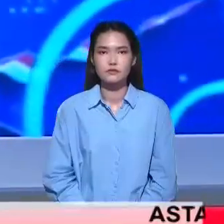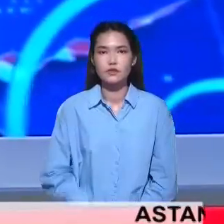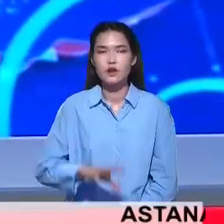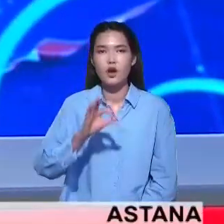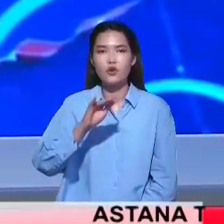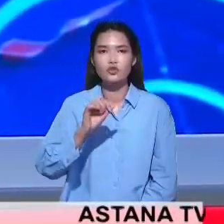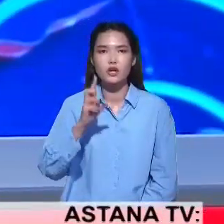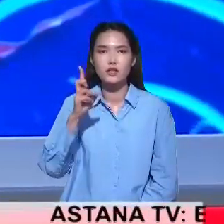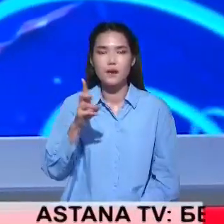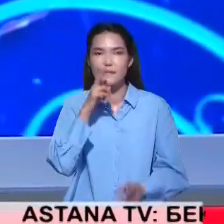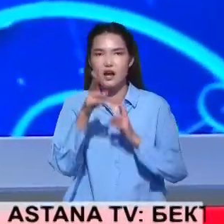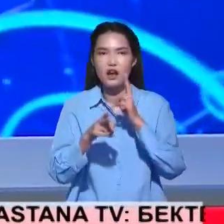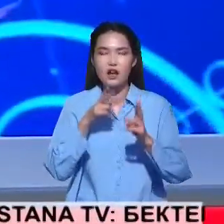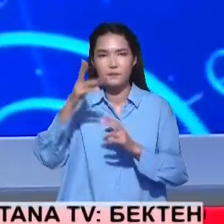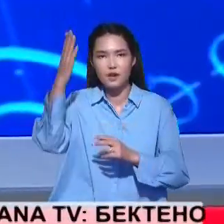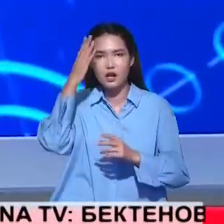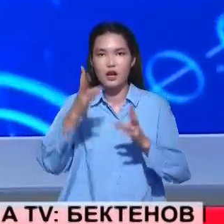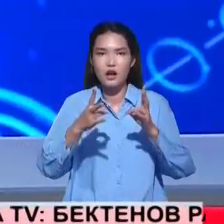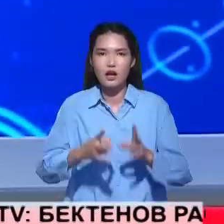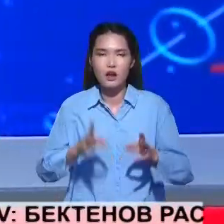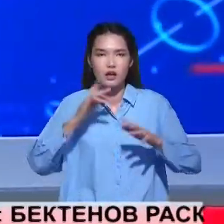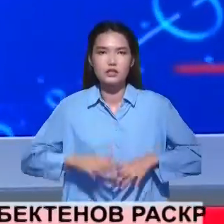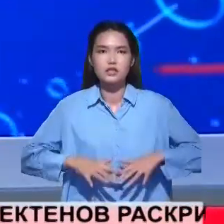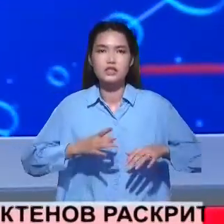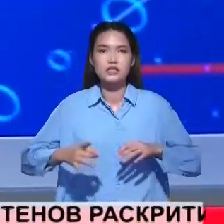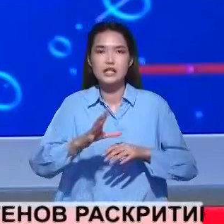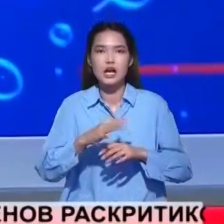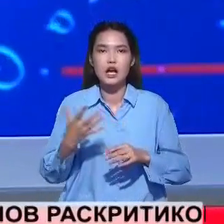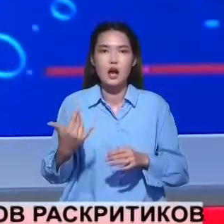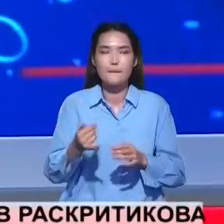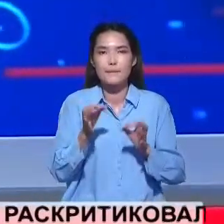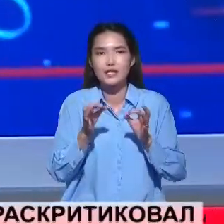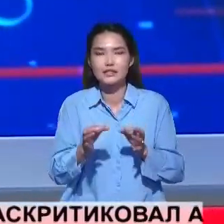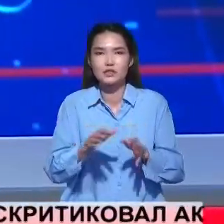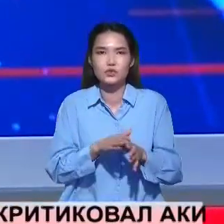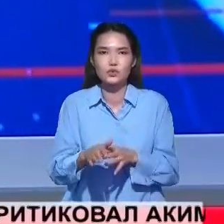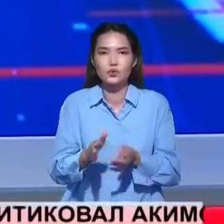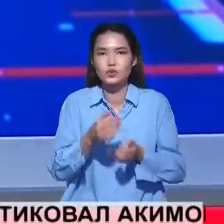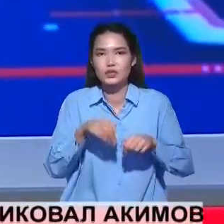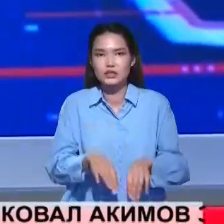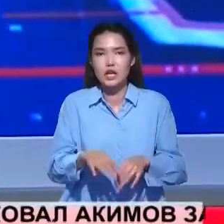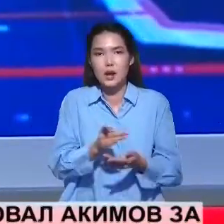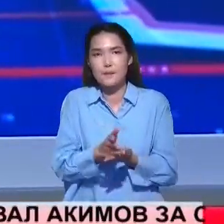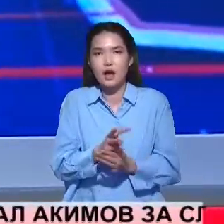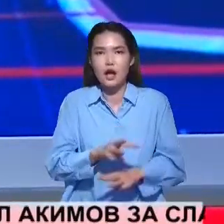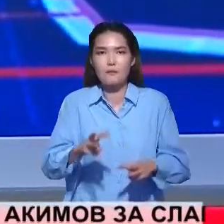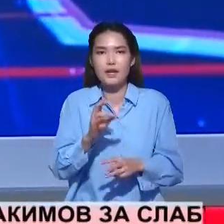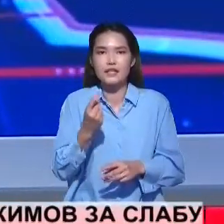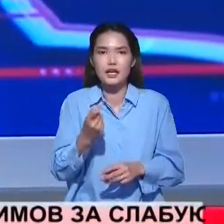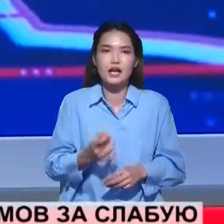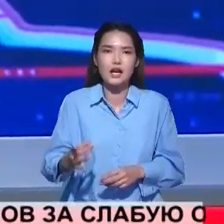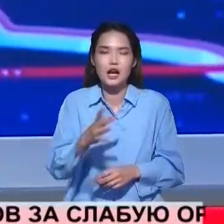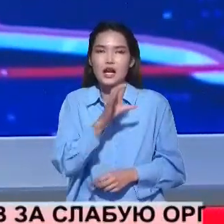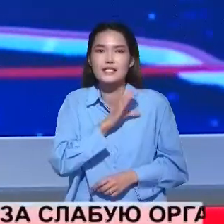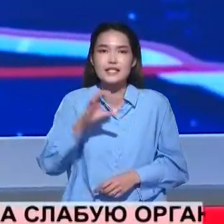Олжас Бектенов раскритиковал акимов, пострадавших от паводков регионов, за инертность и нерешительность. По словам премьер-министра, ни один регион, кроме